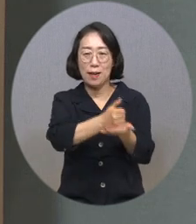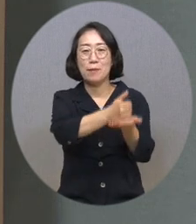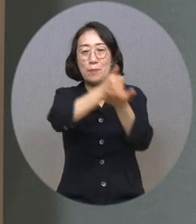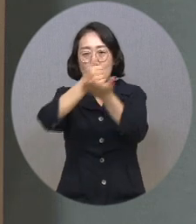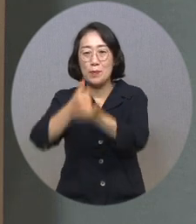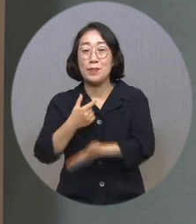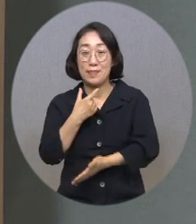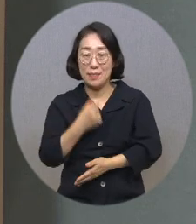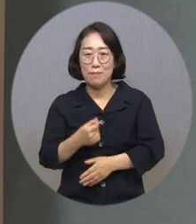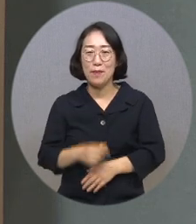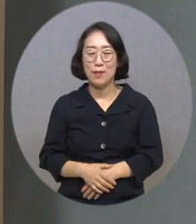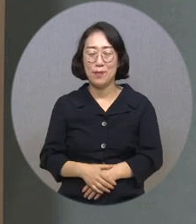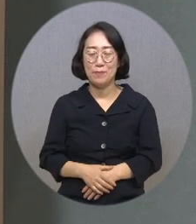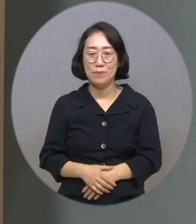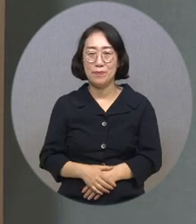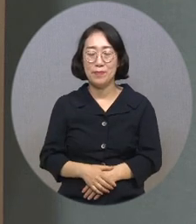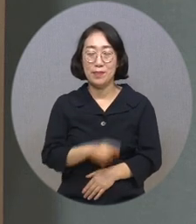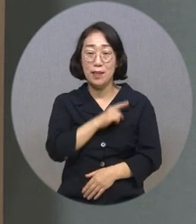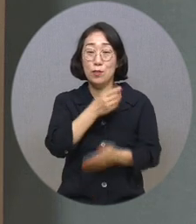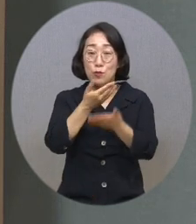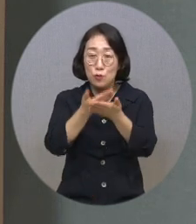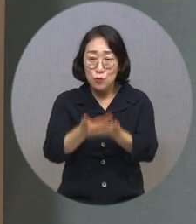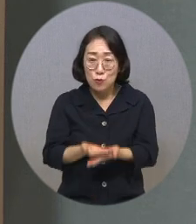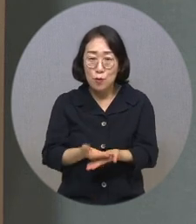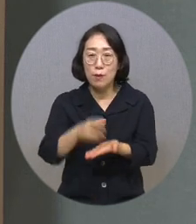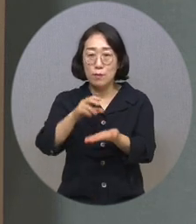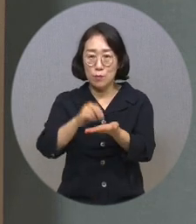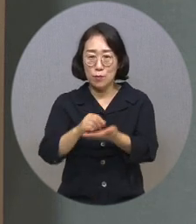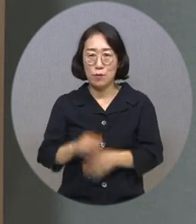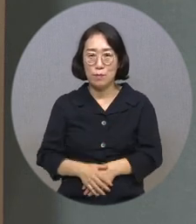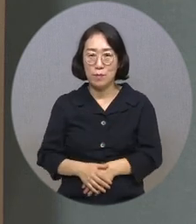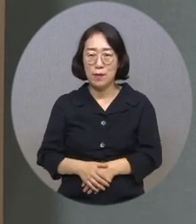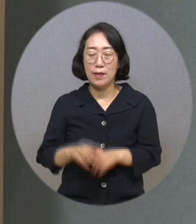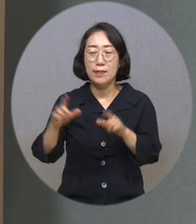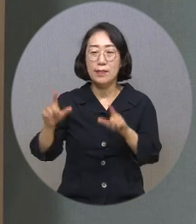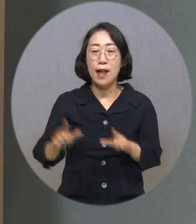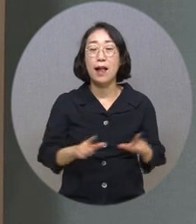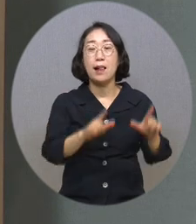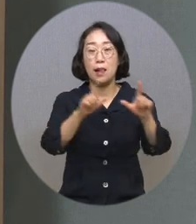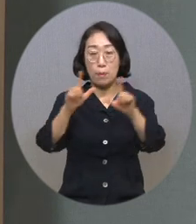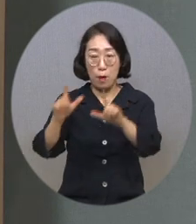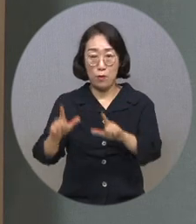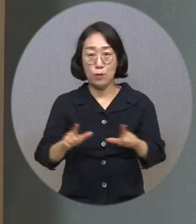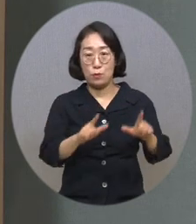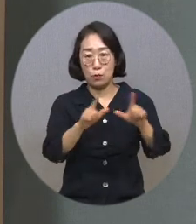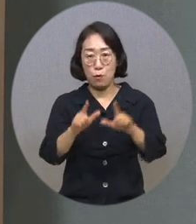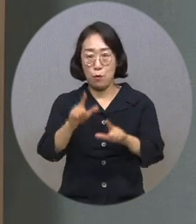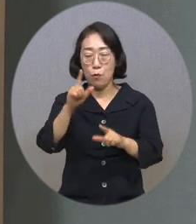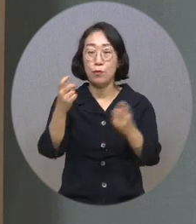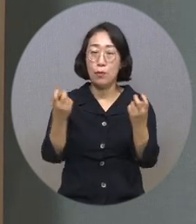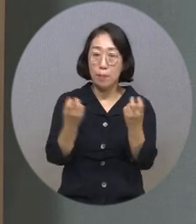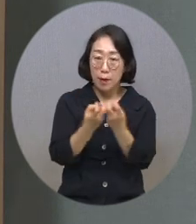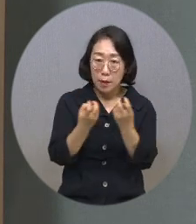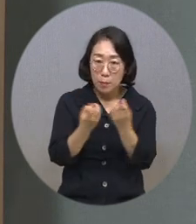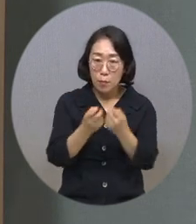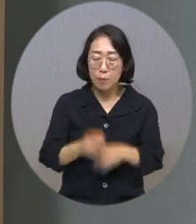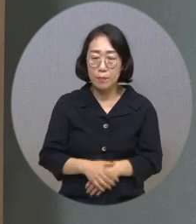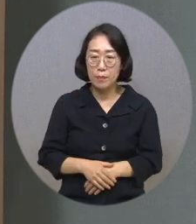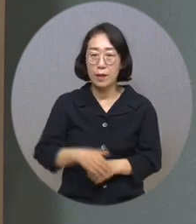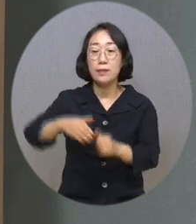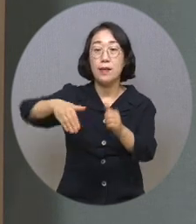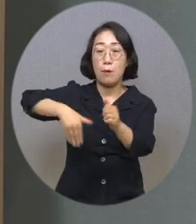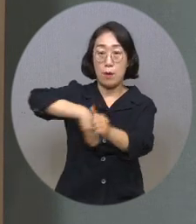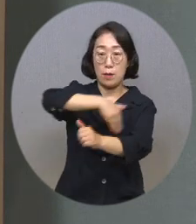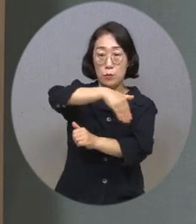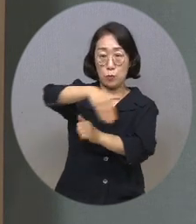가장 중요한 것은 우리가 살아가면서 어떤 형태로, 어떤 상황